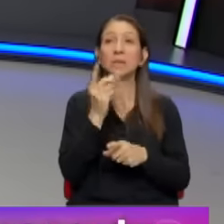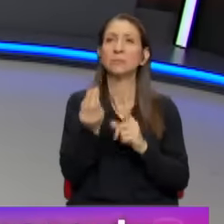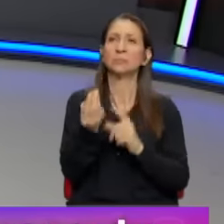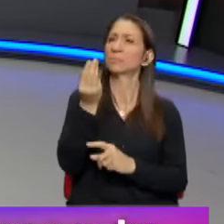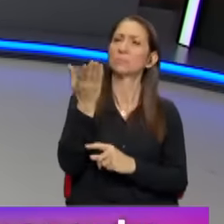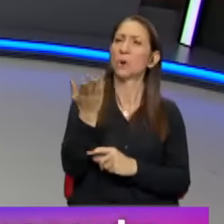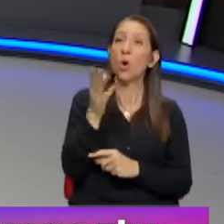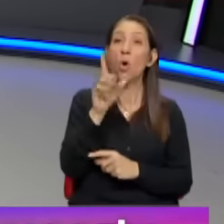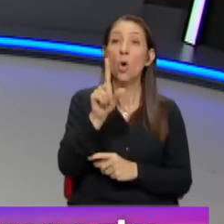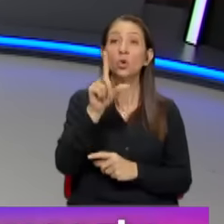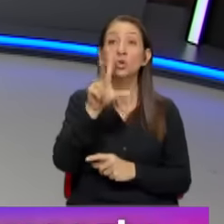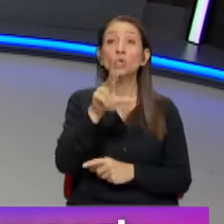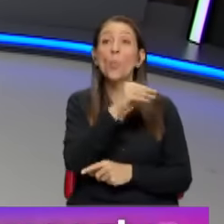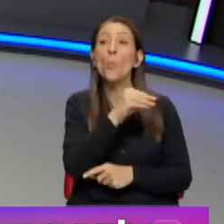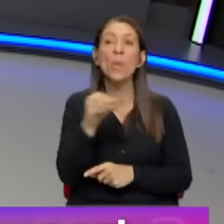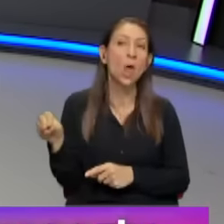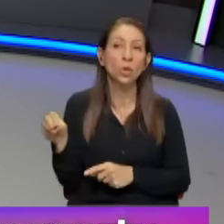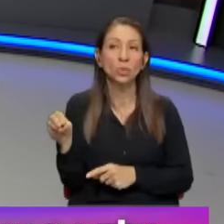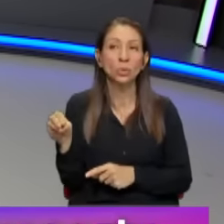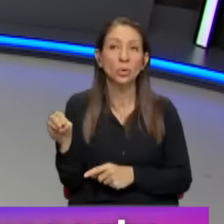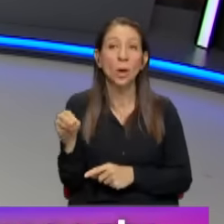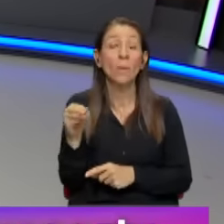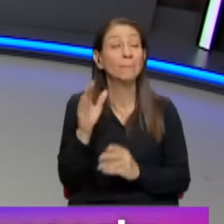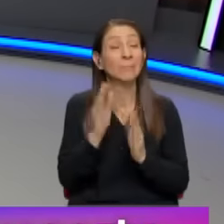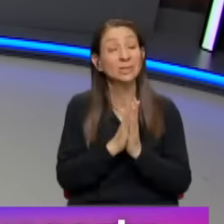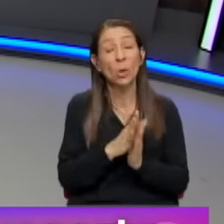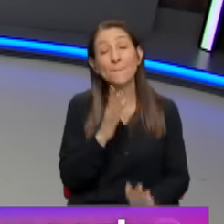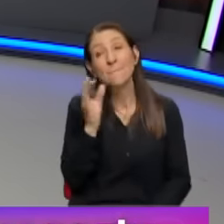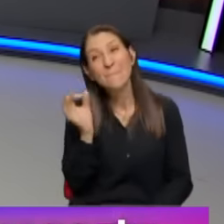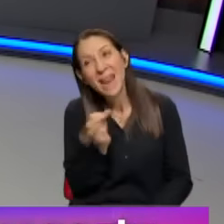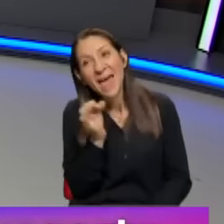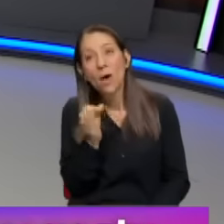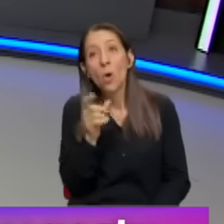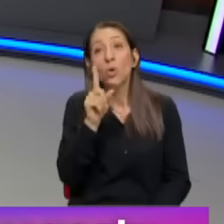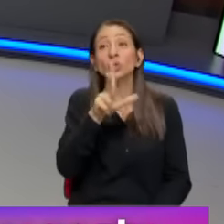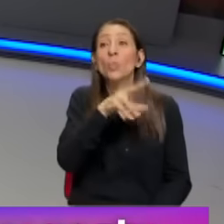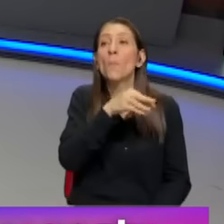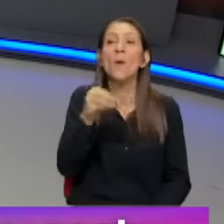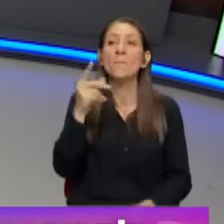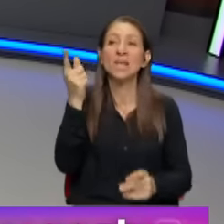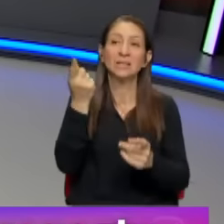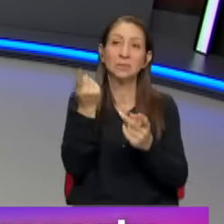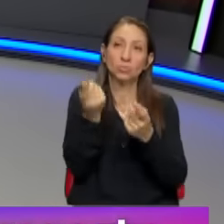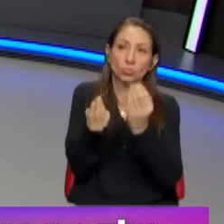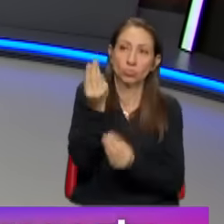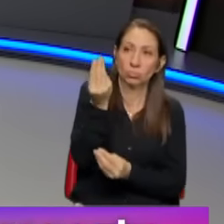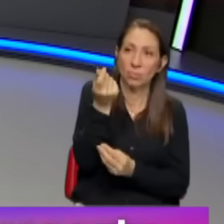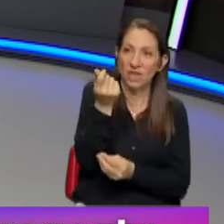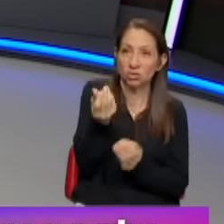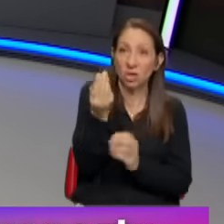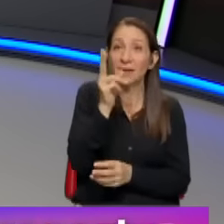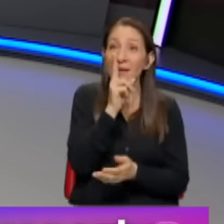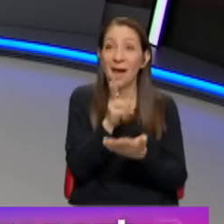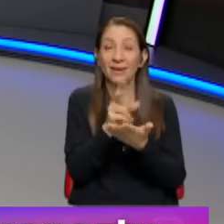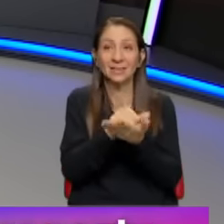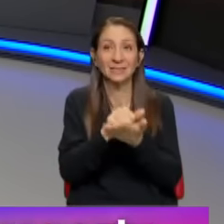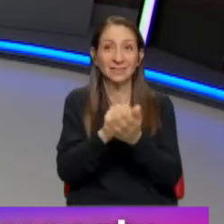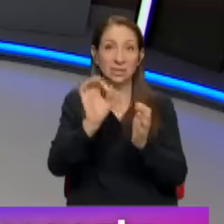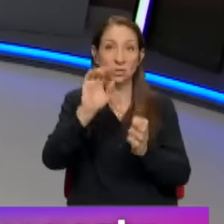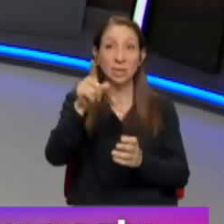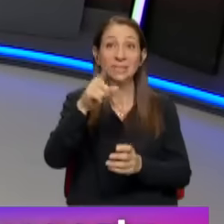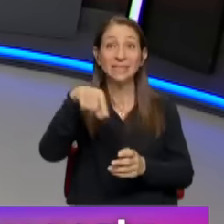karşımıza 13 milyon milyar artık ne kadar 13 milyon liralık bir fatura çıkıyor. Bugün Karar Gazetesi'nde de yer